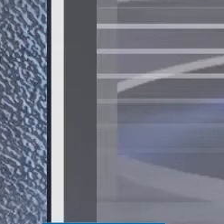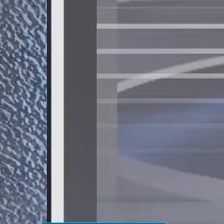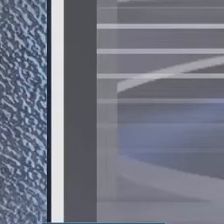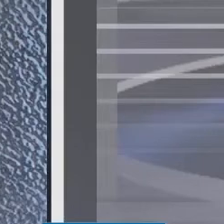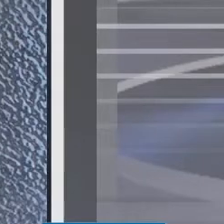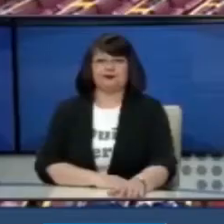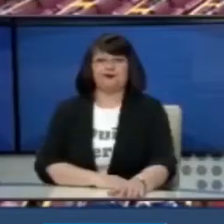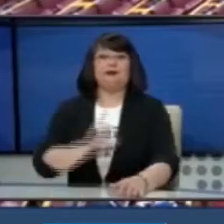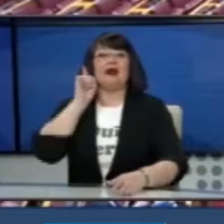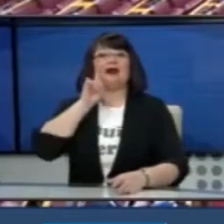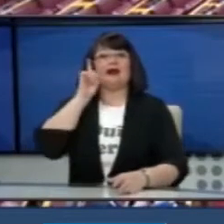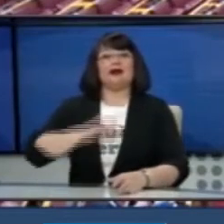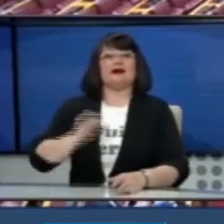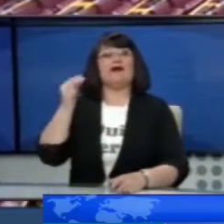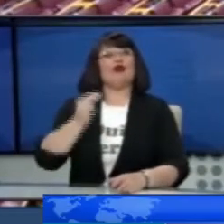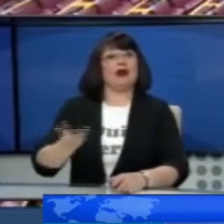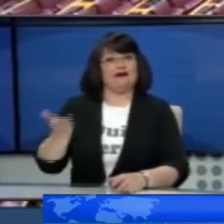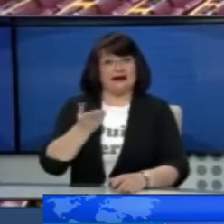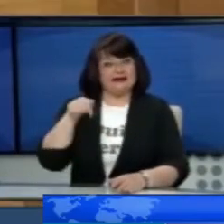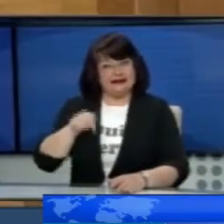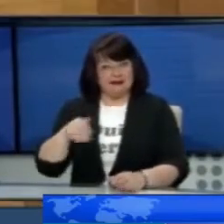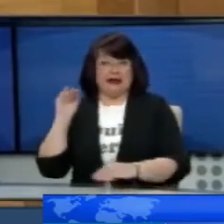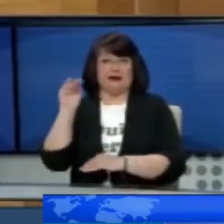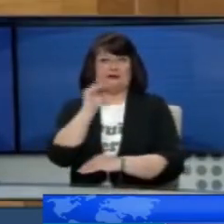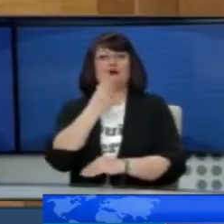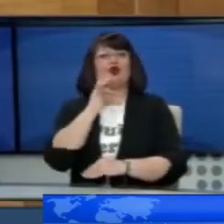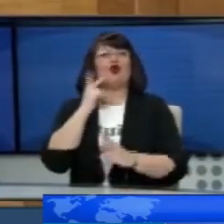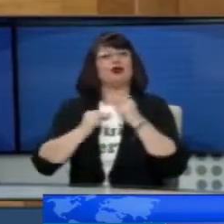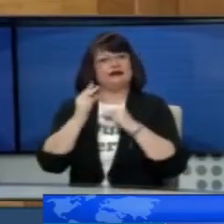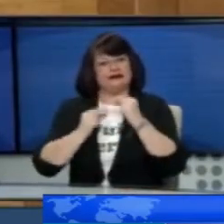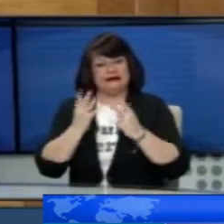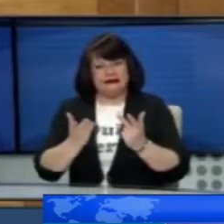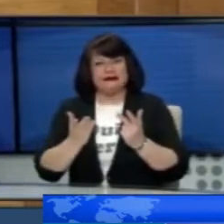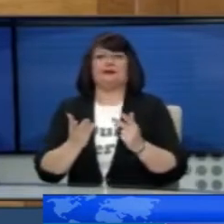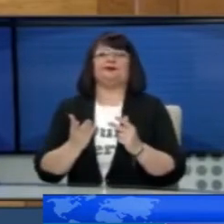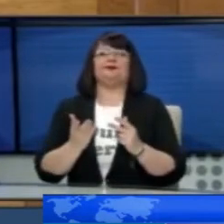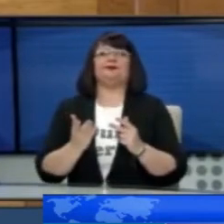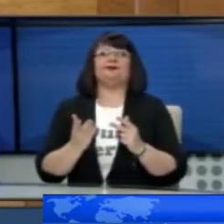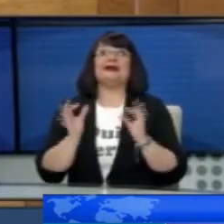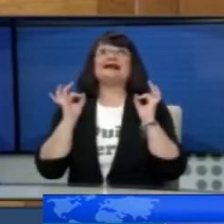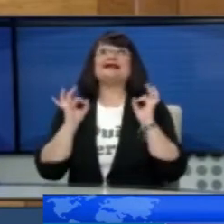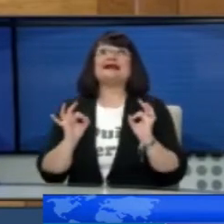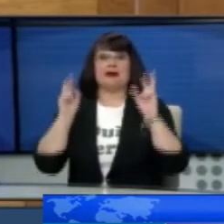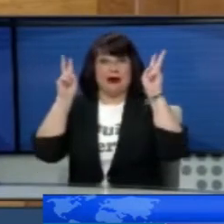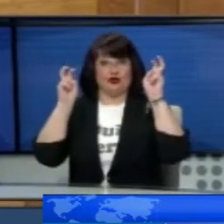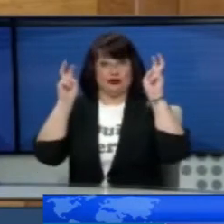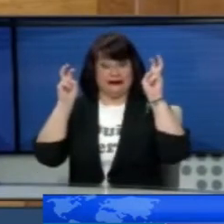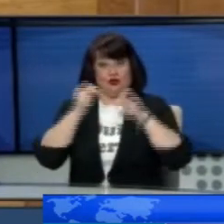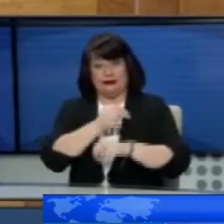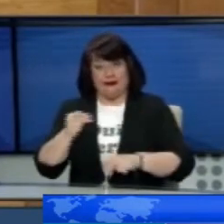χρόνια. Προκάλεσα τη σημερινή συζήτηση με το συγκεκριμένο